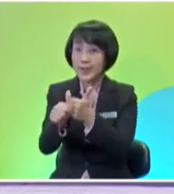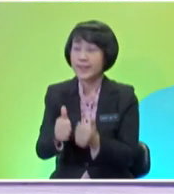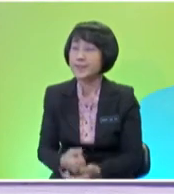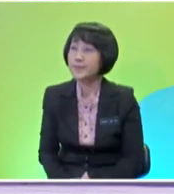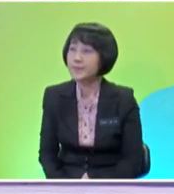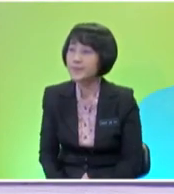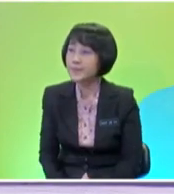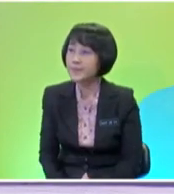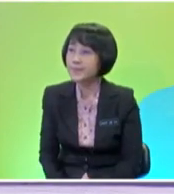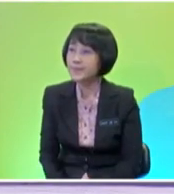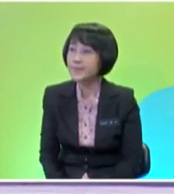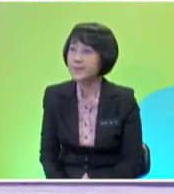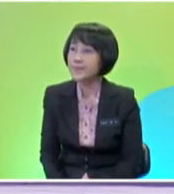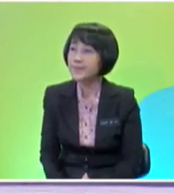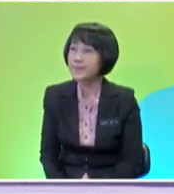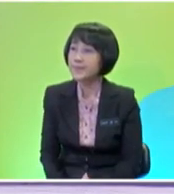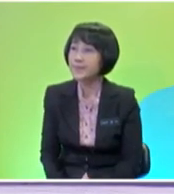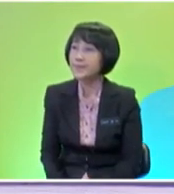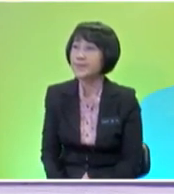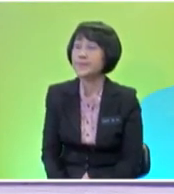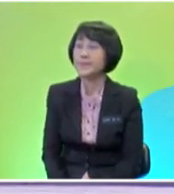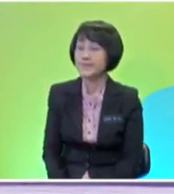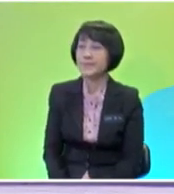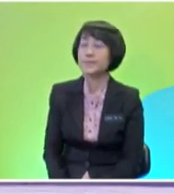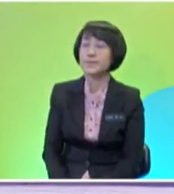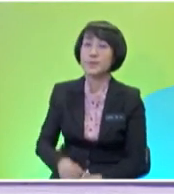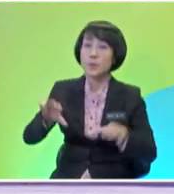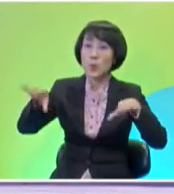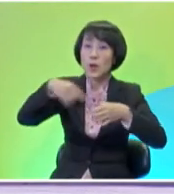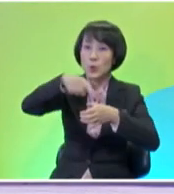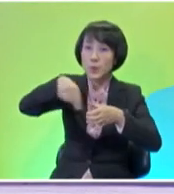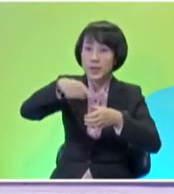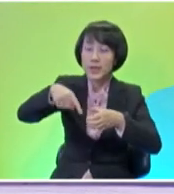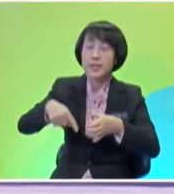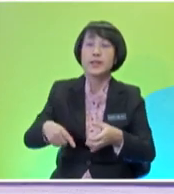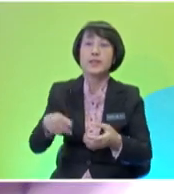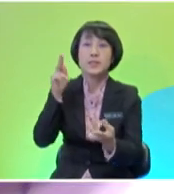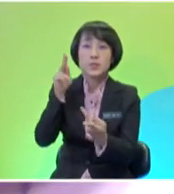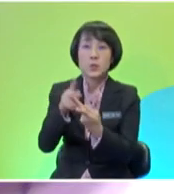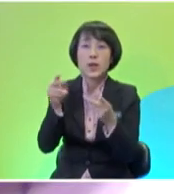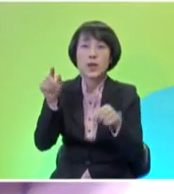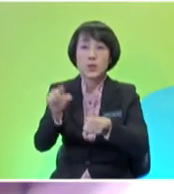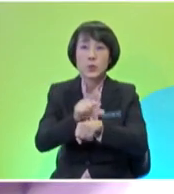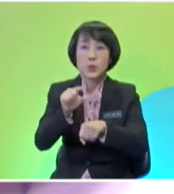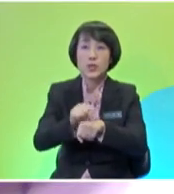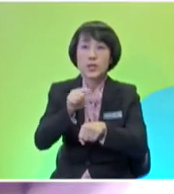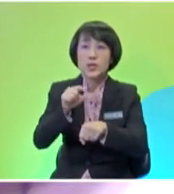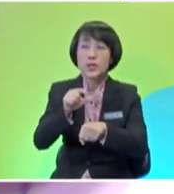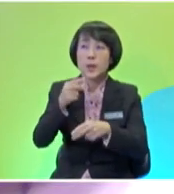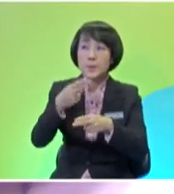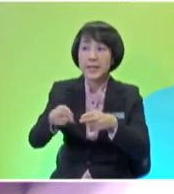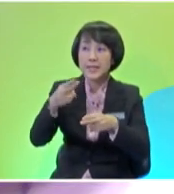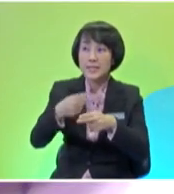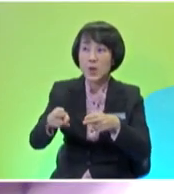Okey. Yang ni pun lebih sesuai untuk gunakan pisau. Kan cikgu? Ya, betul. Berbanding sebab kita tembuk gunting. Sebab kalau kita gunting kita kena gunting daripada